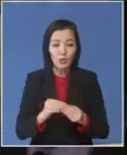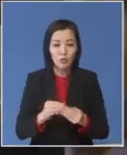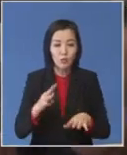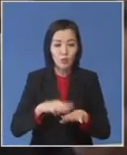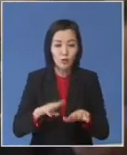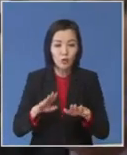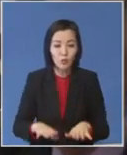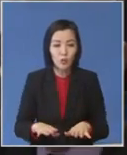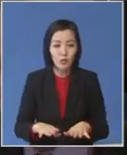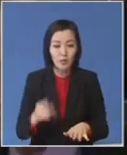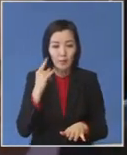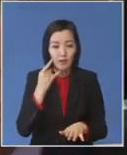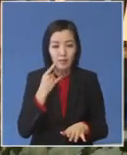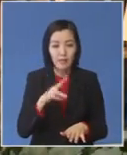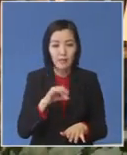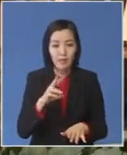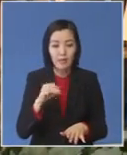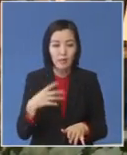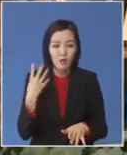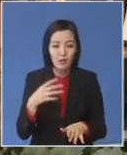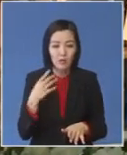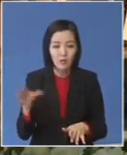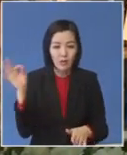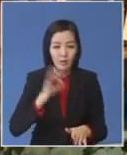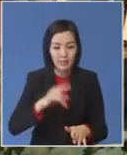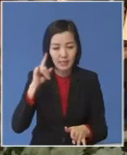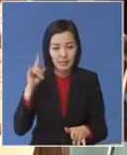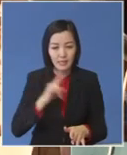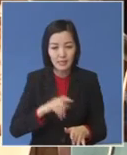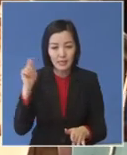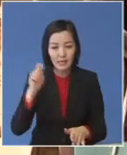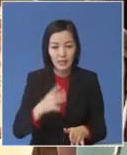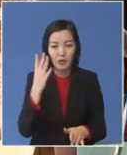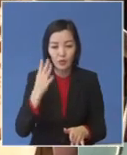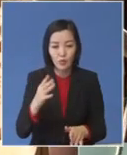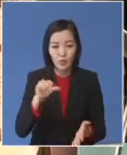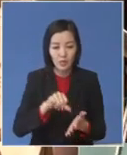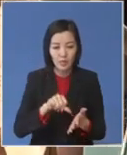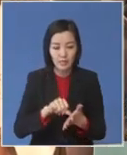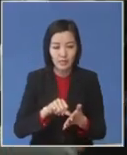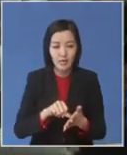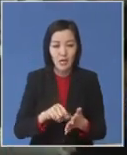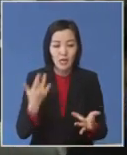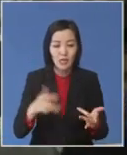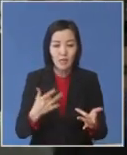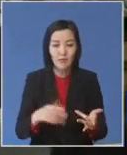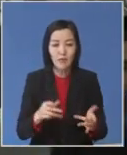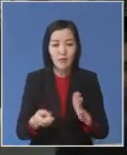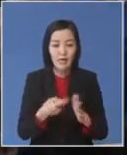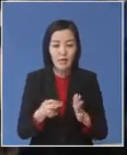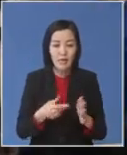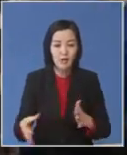үшінші орыннан Павлодар, Маңғыстау, Қызылорда және Батыс Қазақстан облысынан келген төрт үміткер көрінсе, Жамбыл ауданы мен Қарағанды